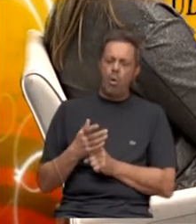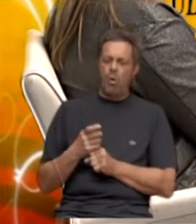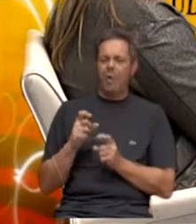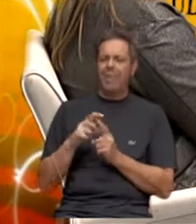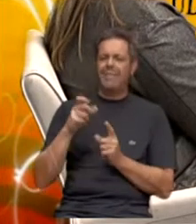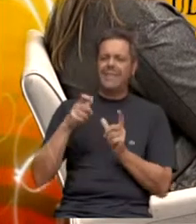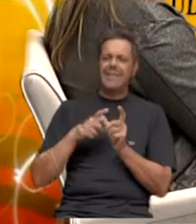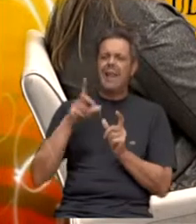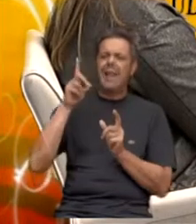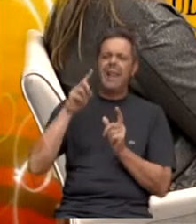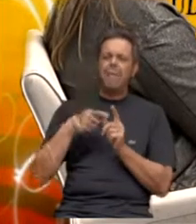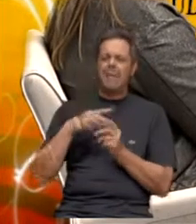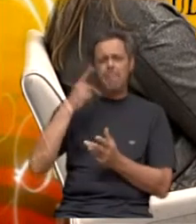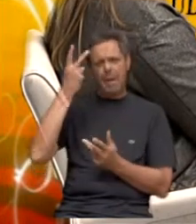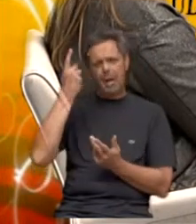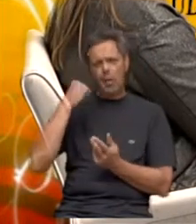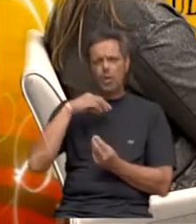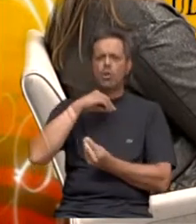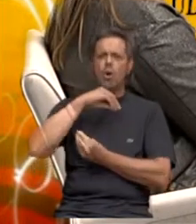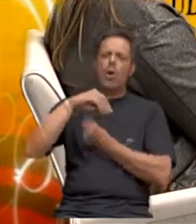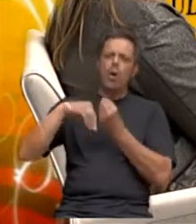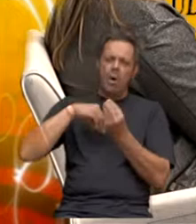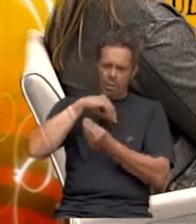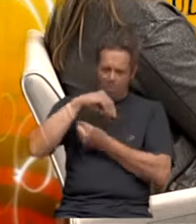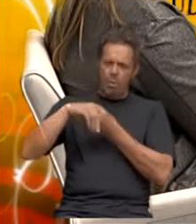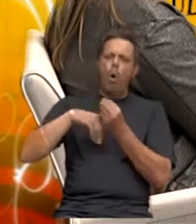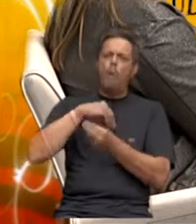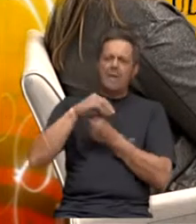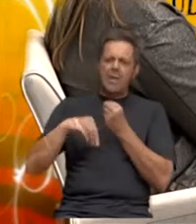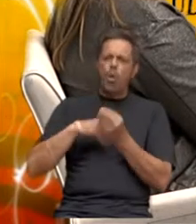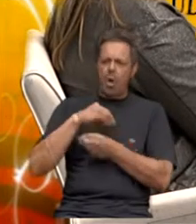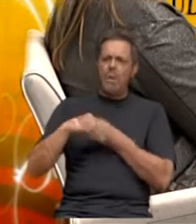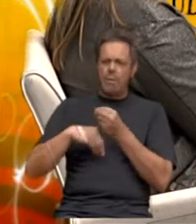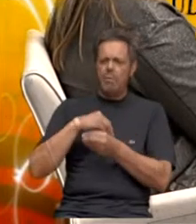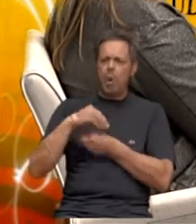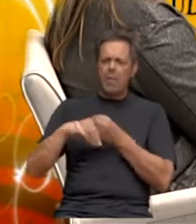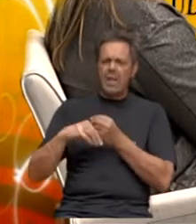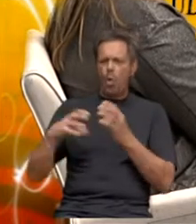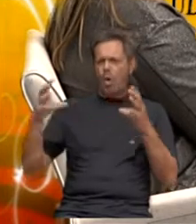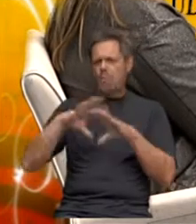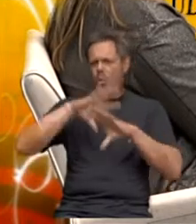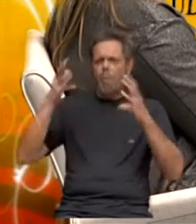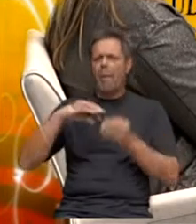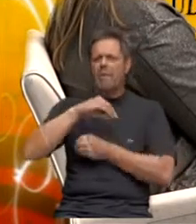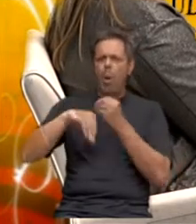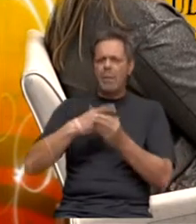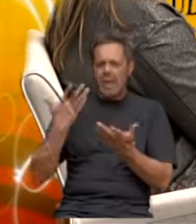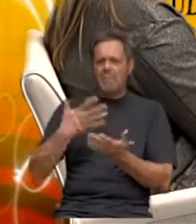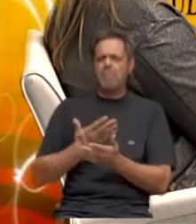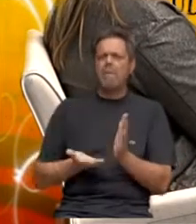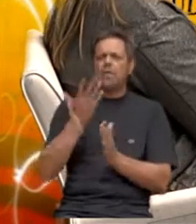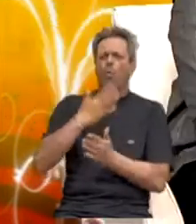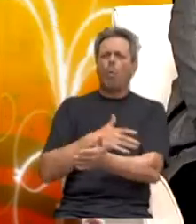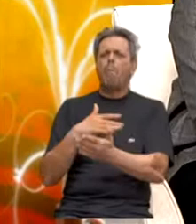dislipidemijama, odnosno obiteljskoj, porodičnoj hiperkolesterolemiji. Dakle, u središtu pozornosti cijele ove naše akcije će